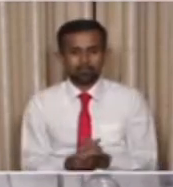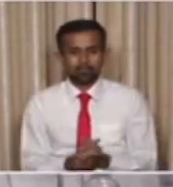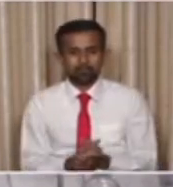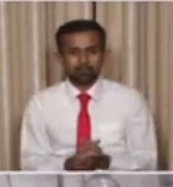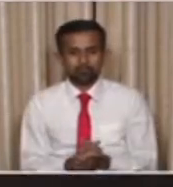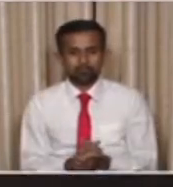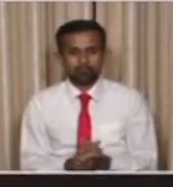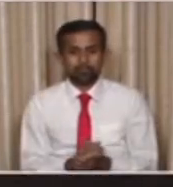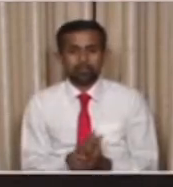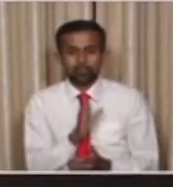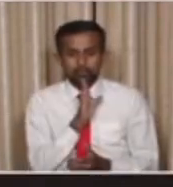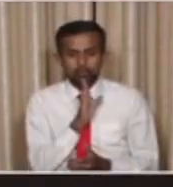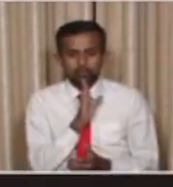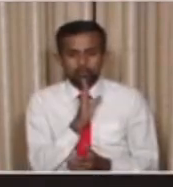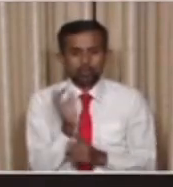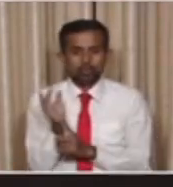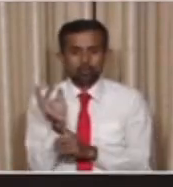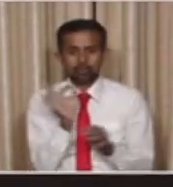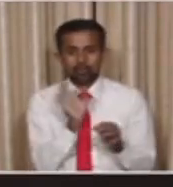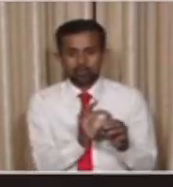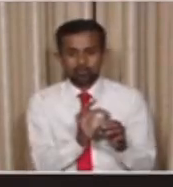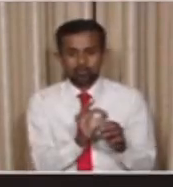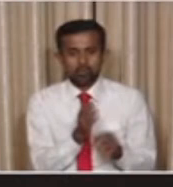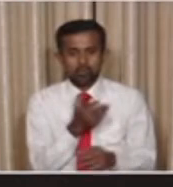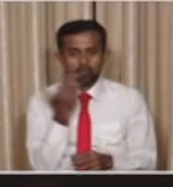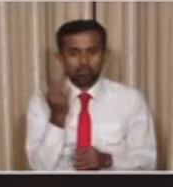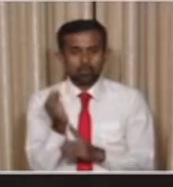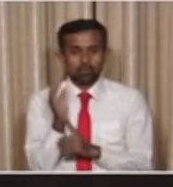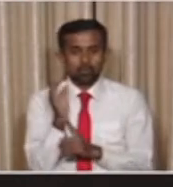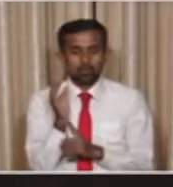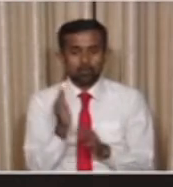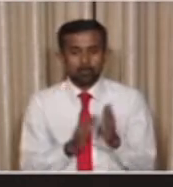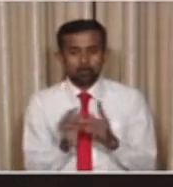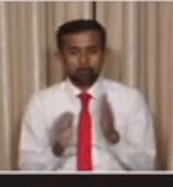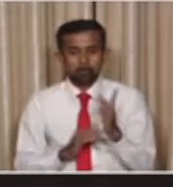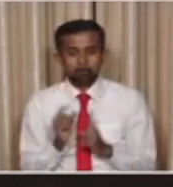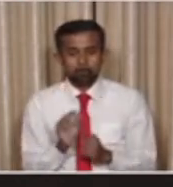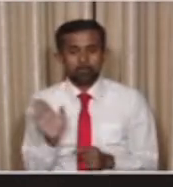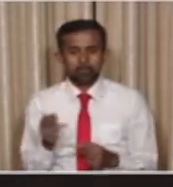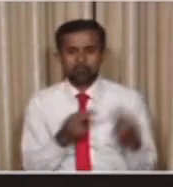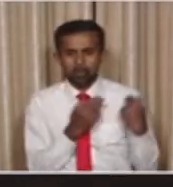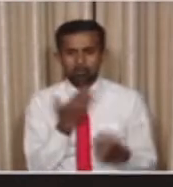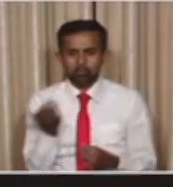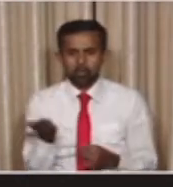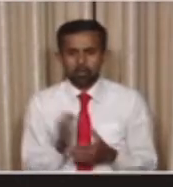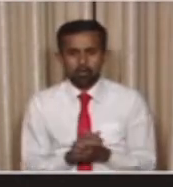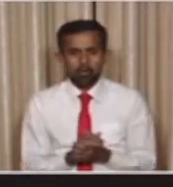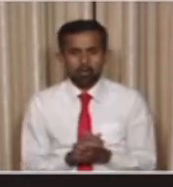නෑ, තාවකාලිකව සභාපතිවරේ පත් කර ගැනීමේ හැකියාව සභාපතිවරු මන්ත්‍රීවරුන්ට තියෙනවා.